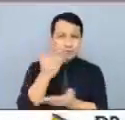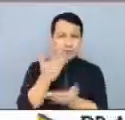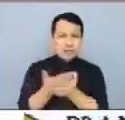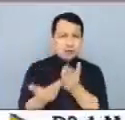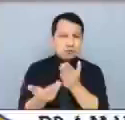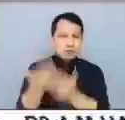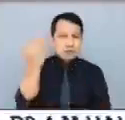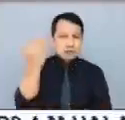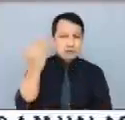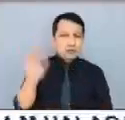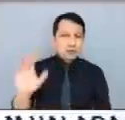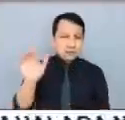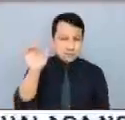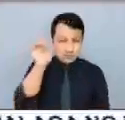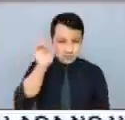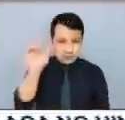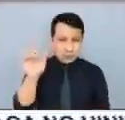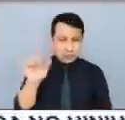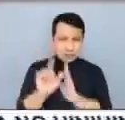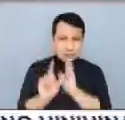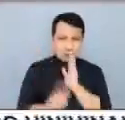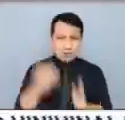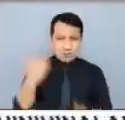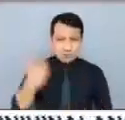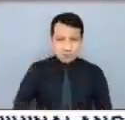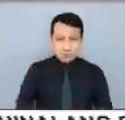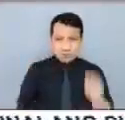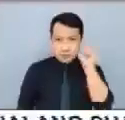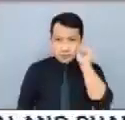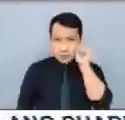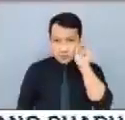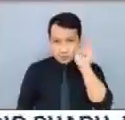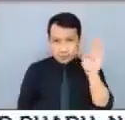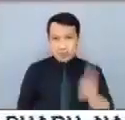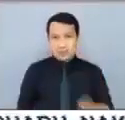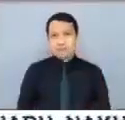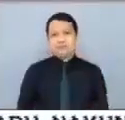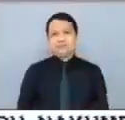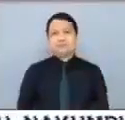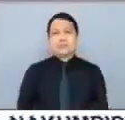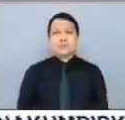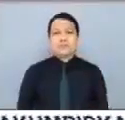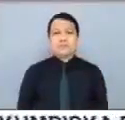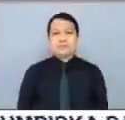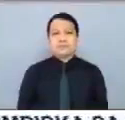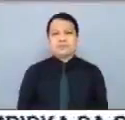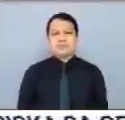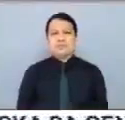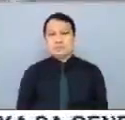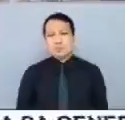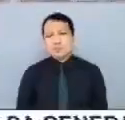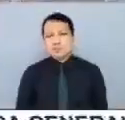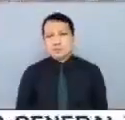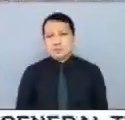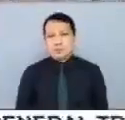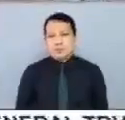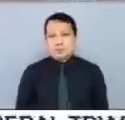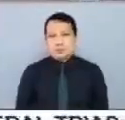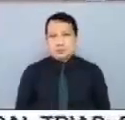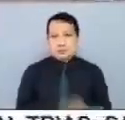sa pangpanguluhan next year? Ay, hindi po, wala pong limit. Basta mapapakita mo lang na kaya